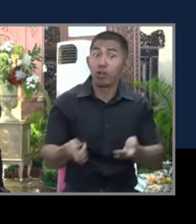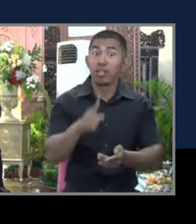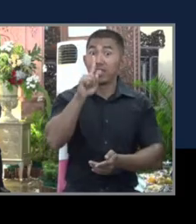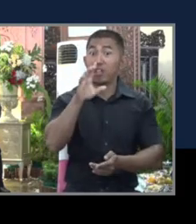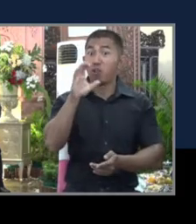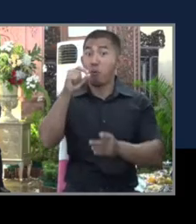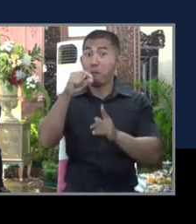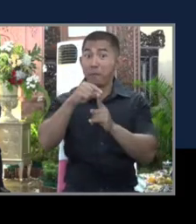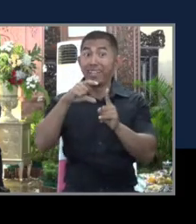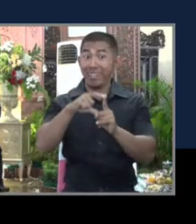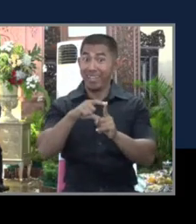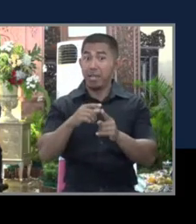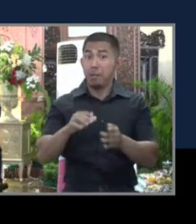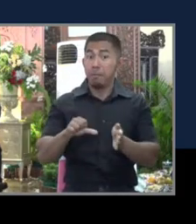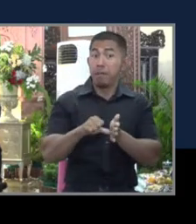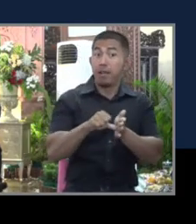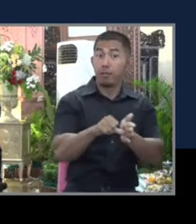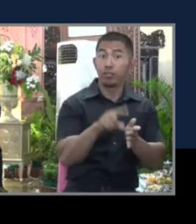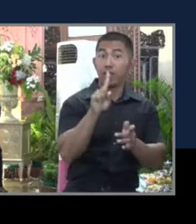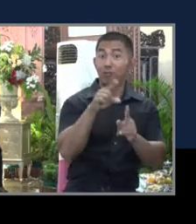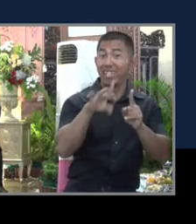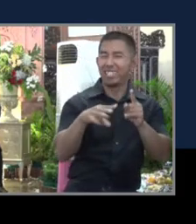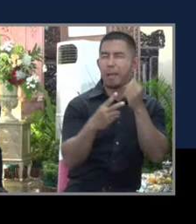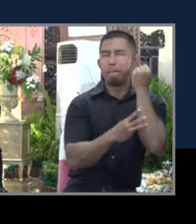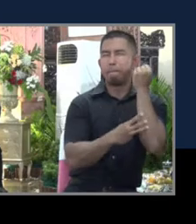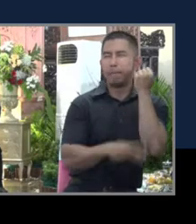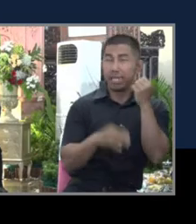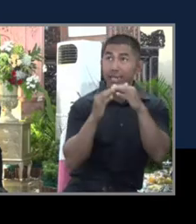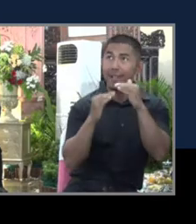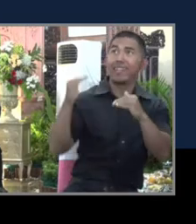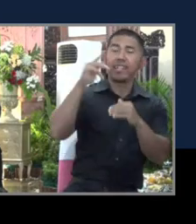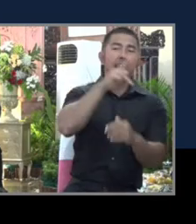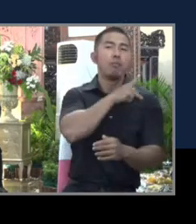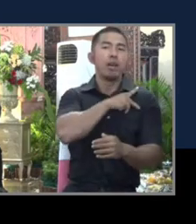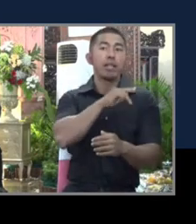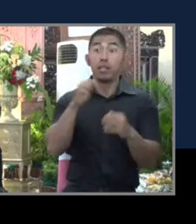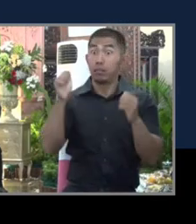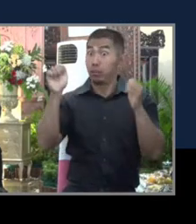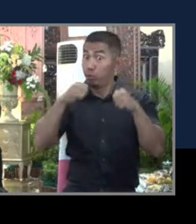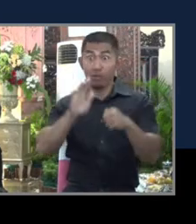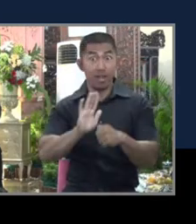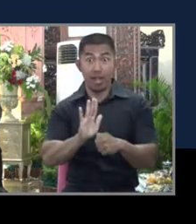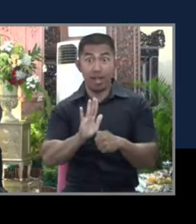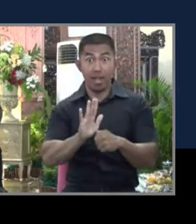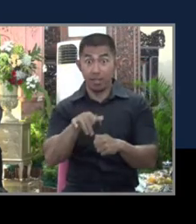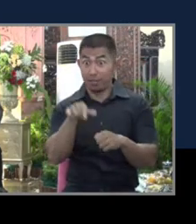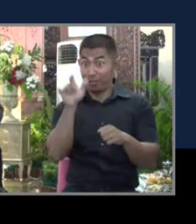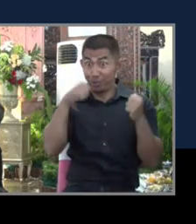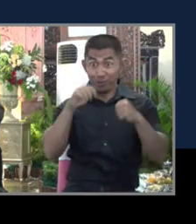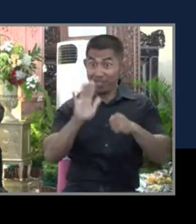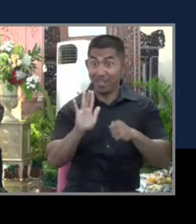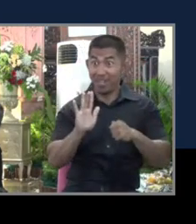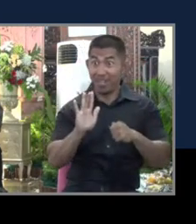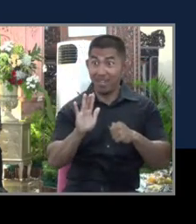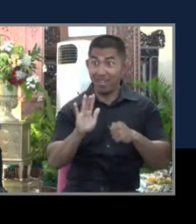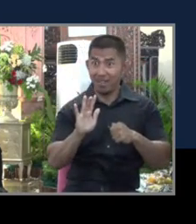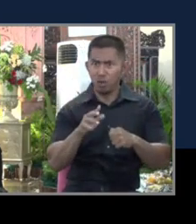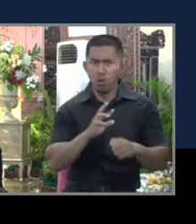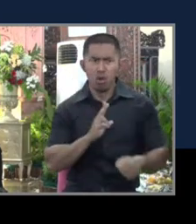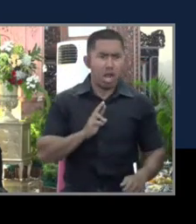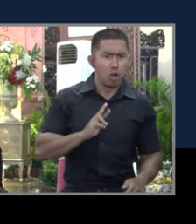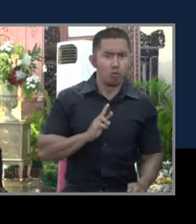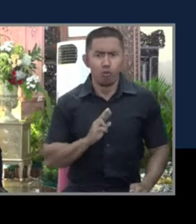OPD mendampingi satu desa miskin di tingkat kabupaten, jenengan setuju enggak? Kok ragu-ragu tuh